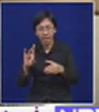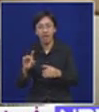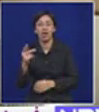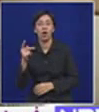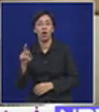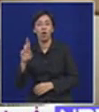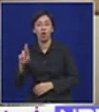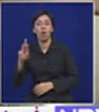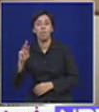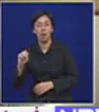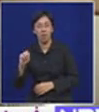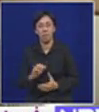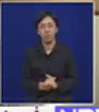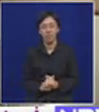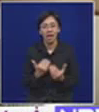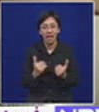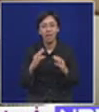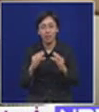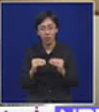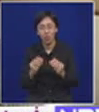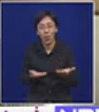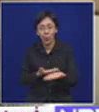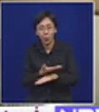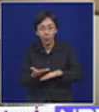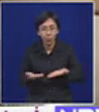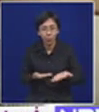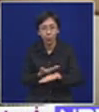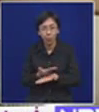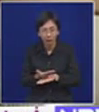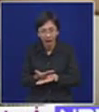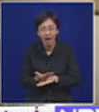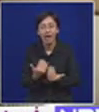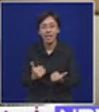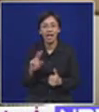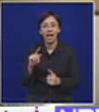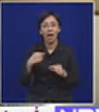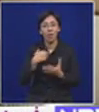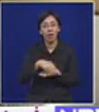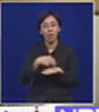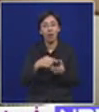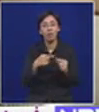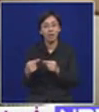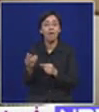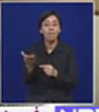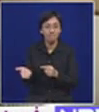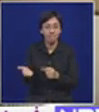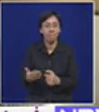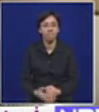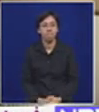และนี่คือความคืบหน้าล่าสุดของการประชุมช่วงนี้เชิญกลับไปยังสถานีค่ะ